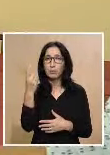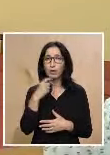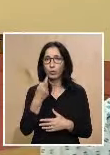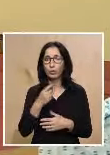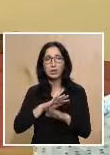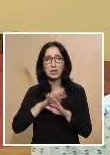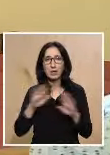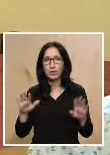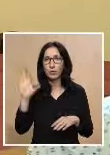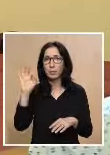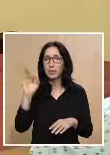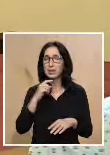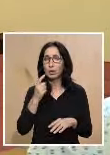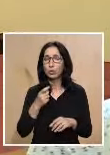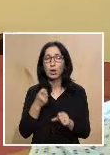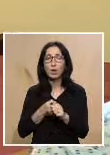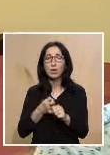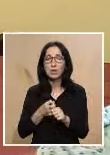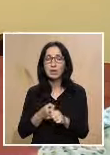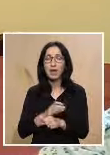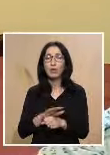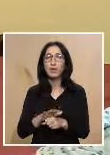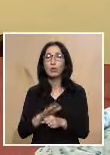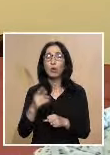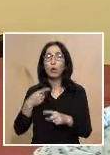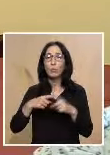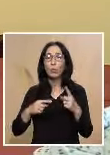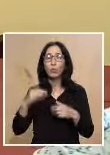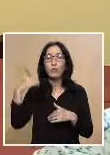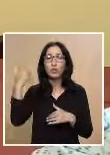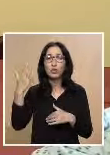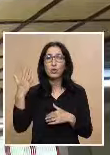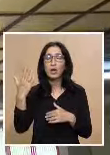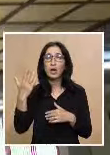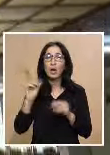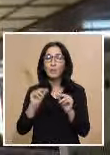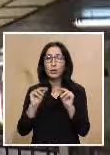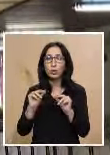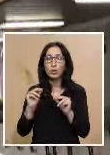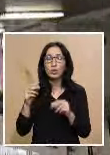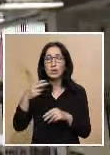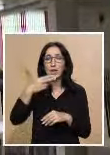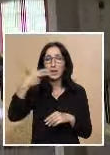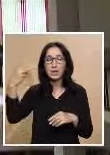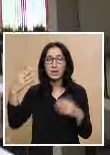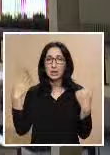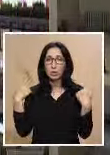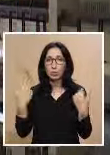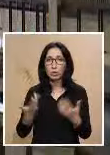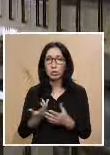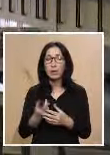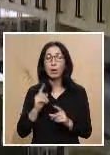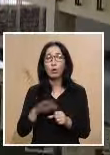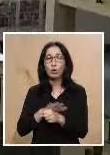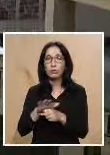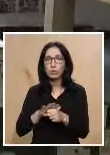2021 година се навършват 50 години от създаването на Полувисшия педагогически институт за подготовка на начални учители,